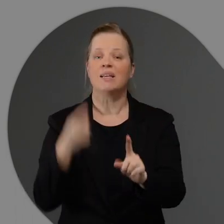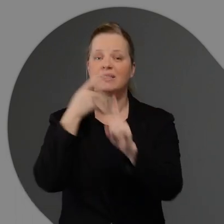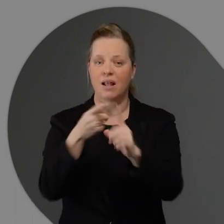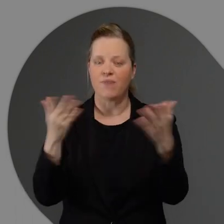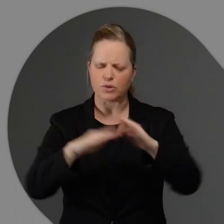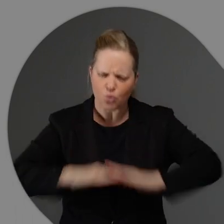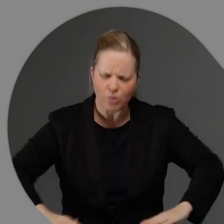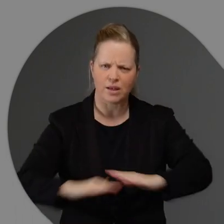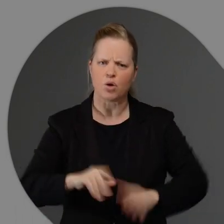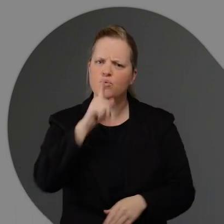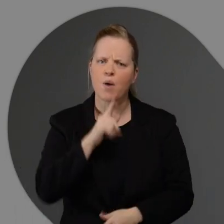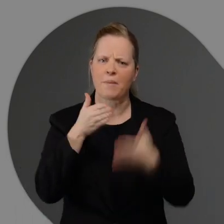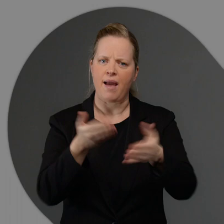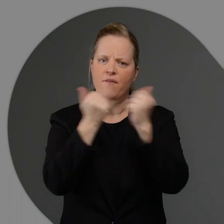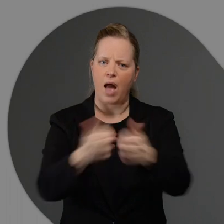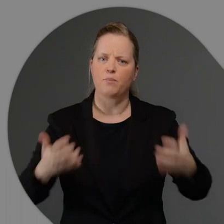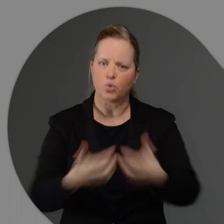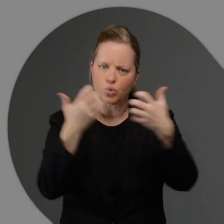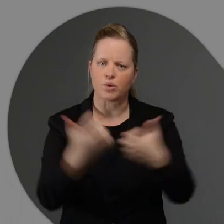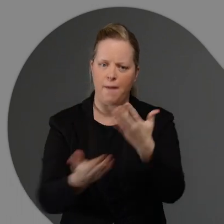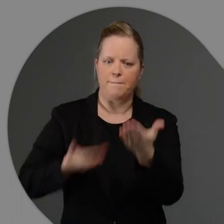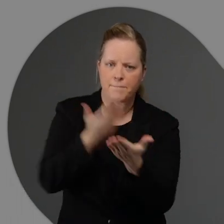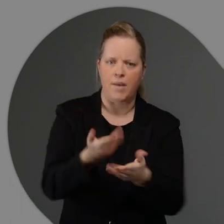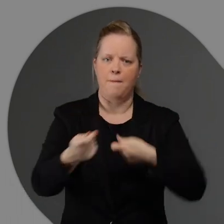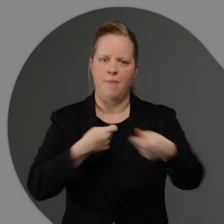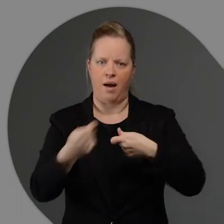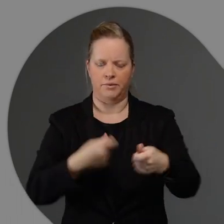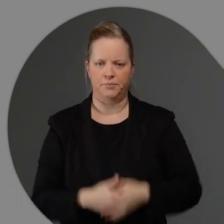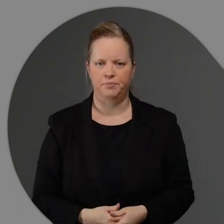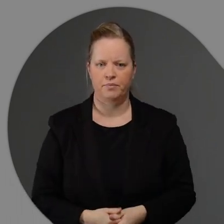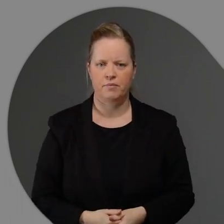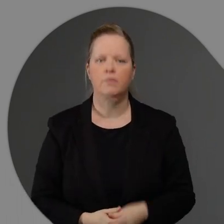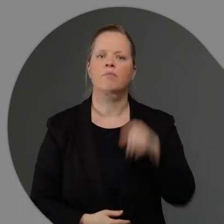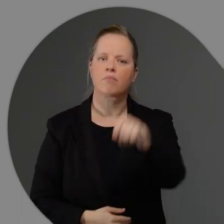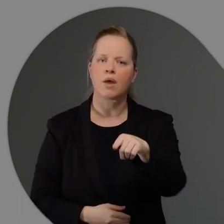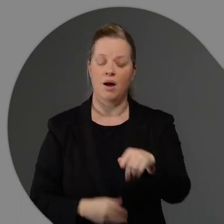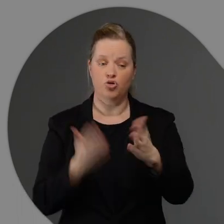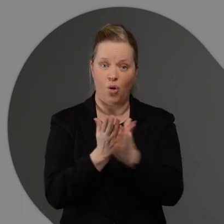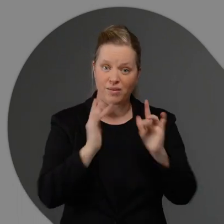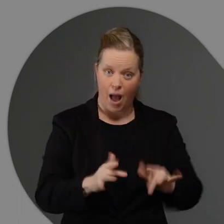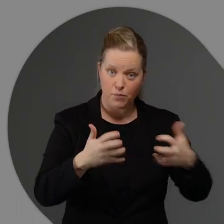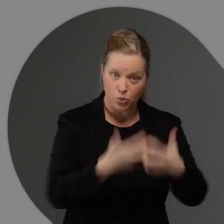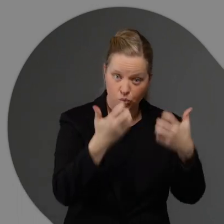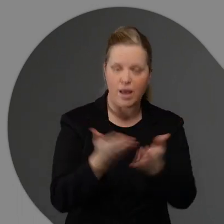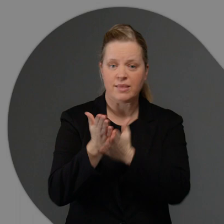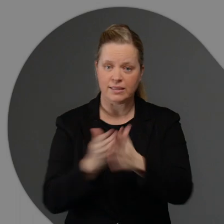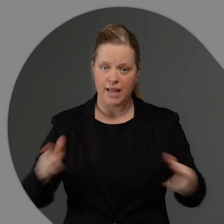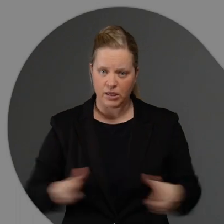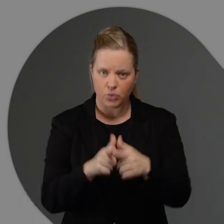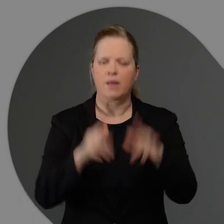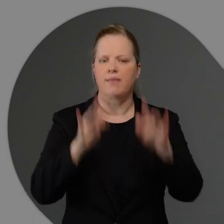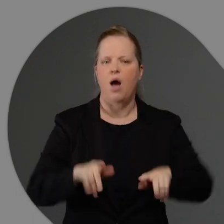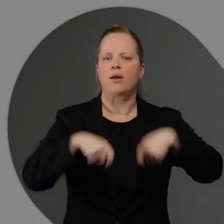Kommunikationstechnologie grundsätzlich nur noch barrierefreie Produkte auf den Markt zu bringen. Für existierende Produkte und